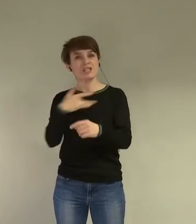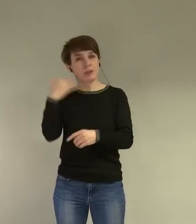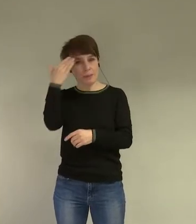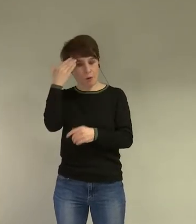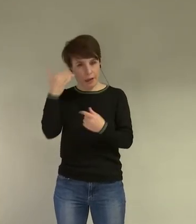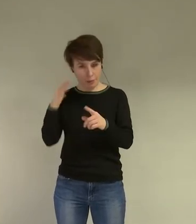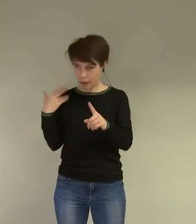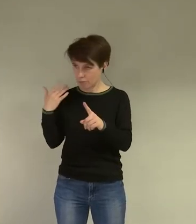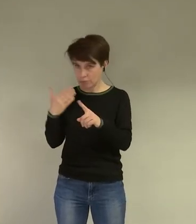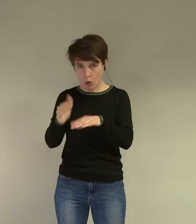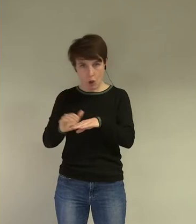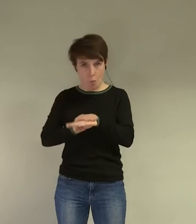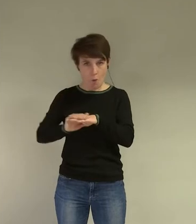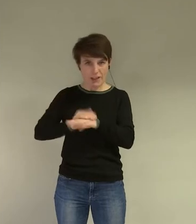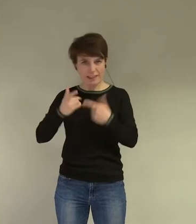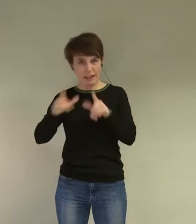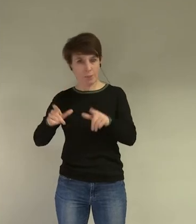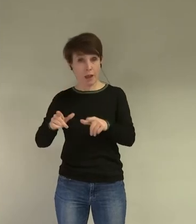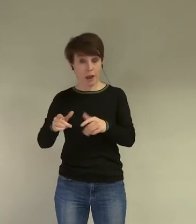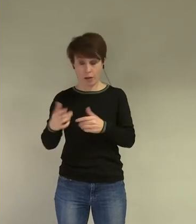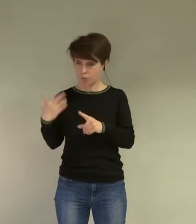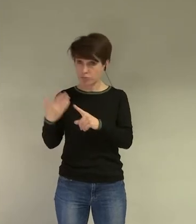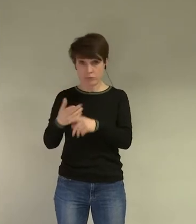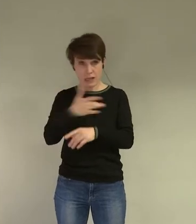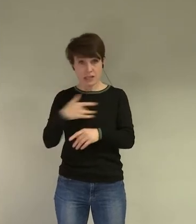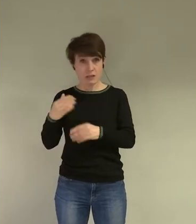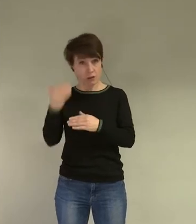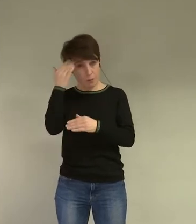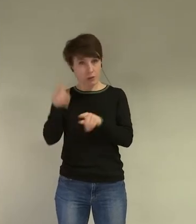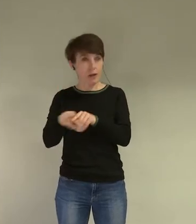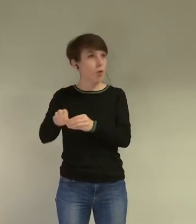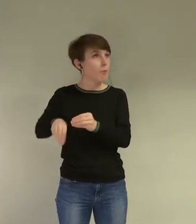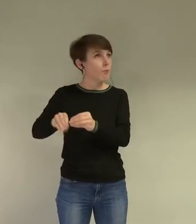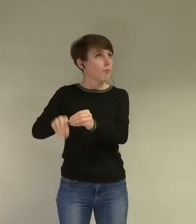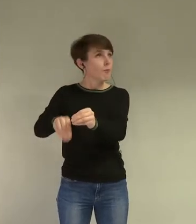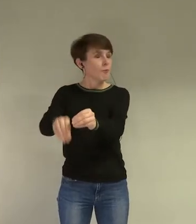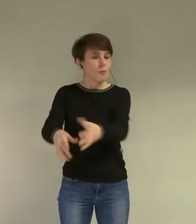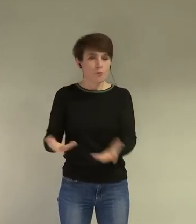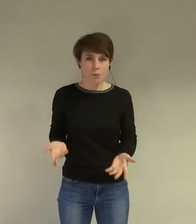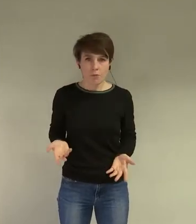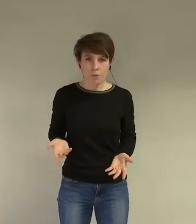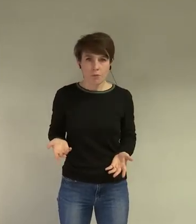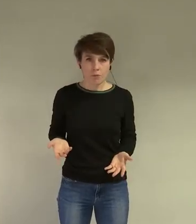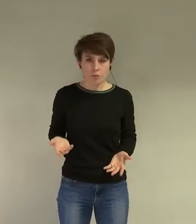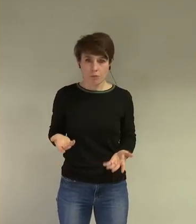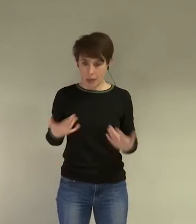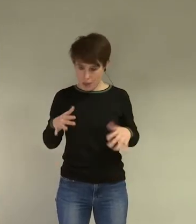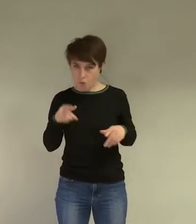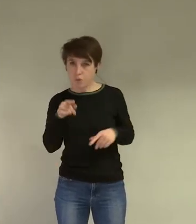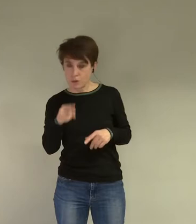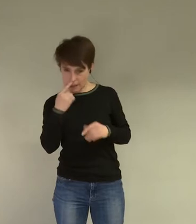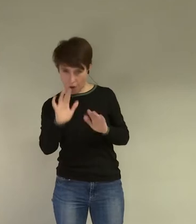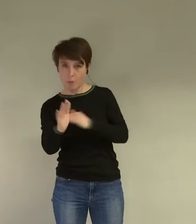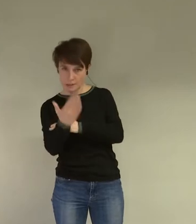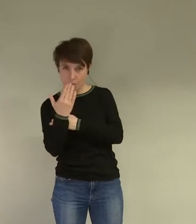libérales santé de santé actuel et est passé c'est pourtant le thermomètre qui mesure les ravages